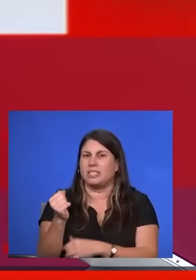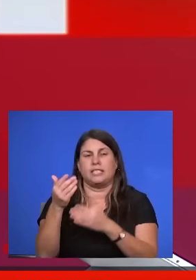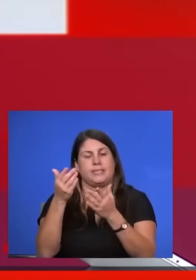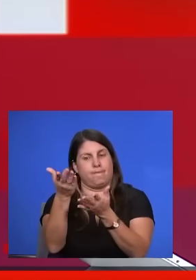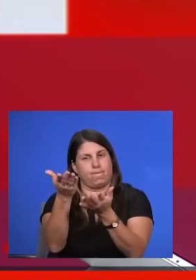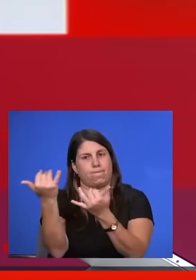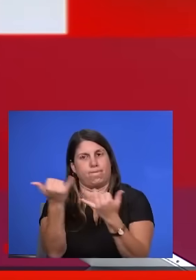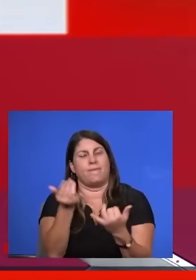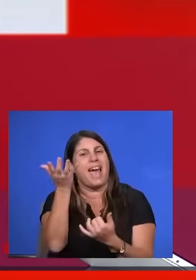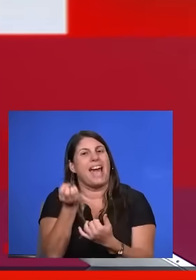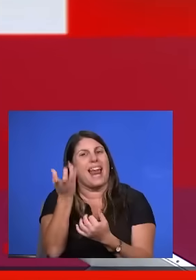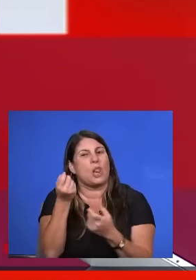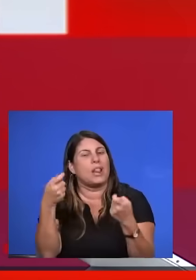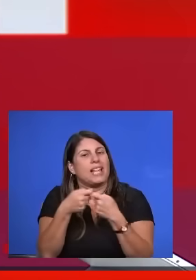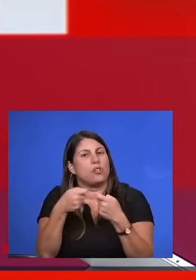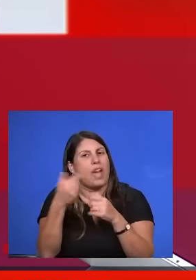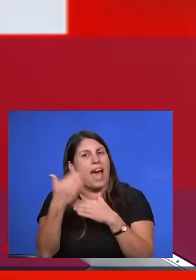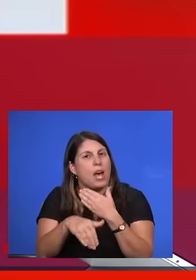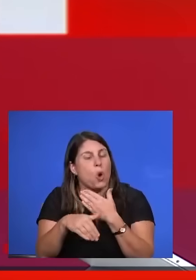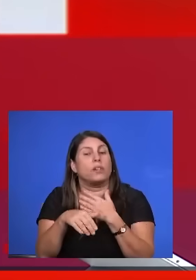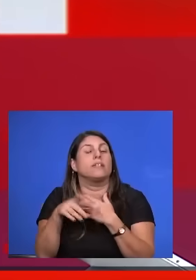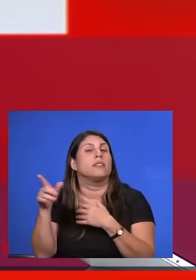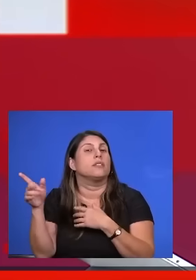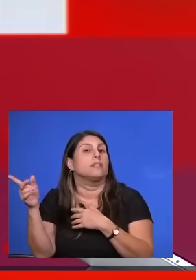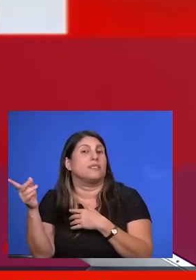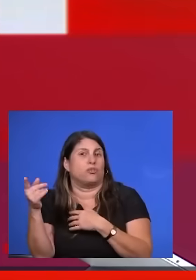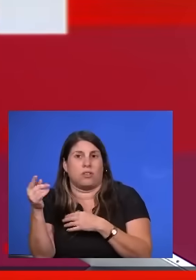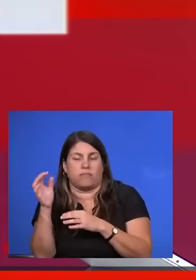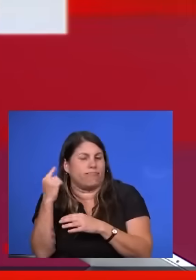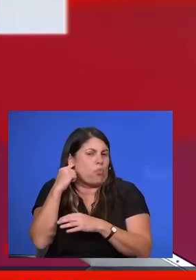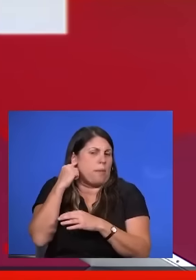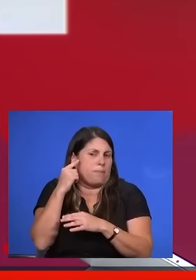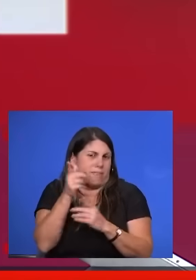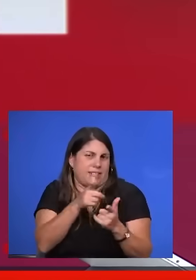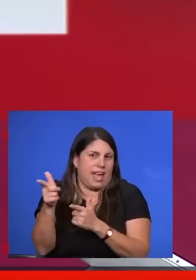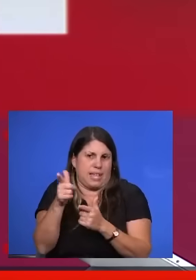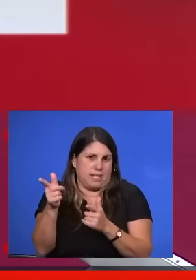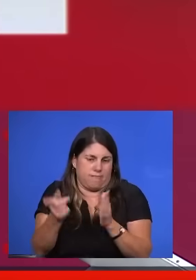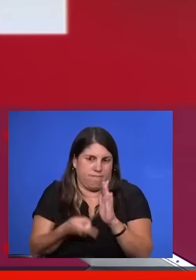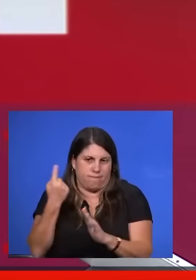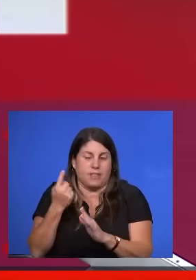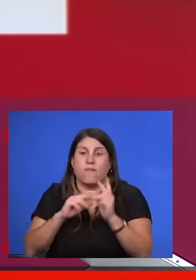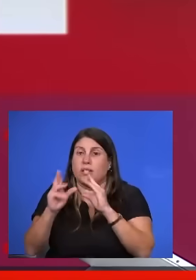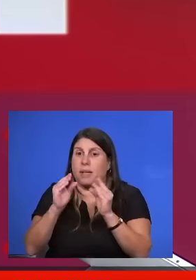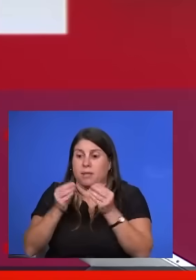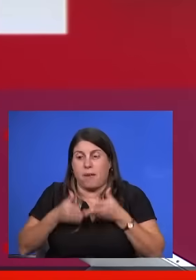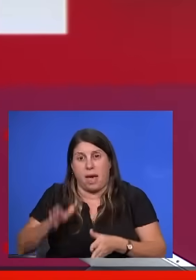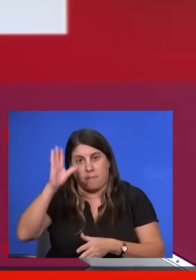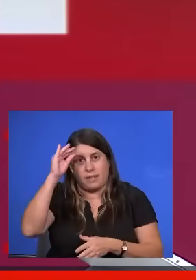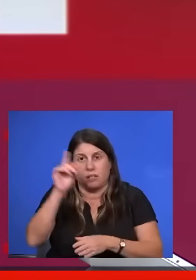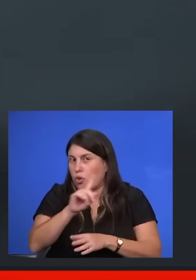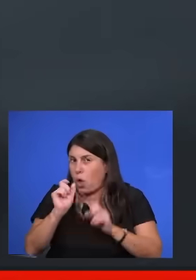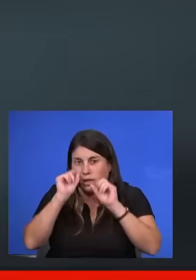הקשר האחרונות שבהן נשמעים רגעי הירי הראשונים, ודיבר עם הבן שבמקרה לא התעורר לדייג